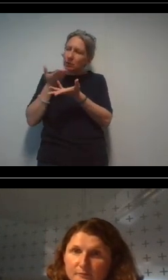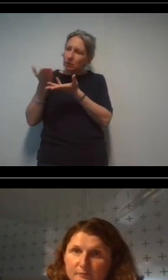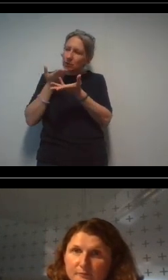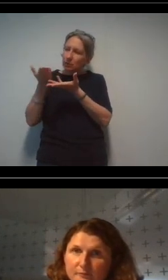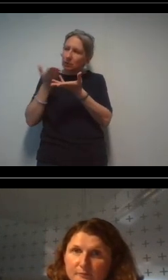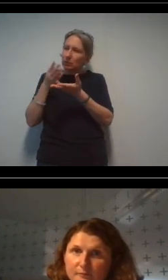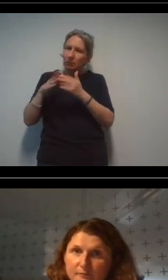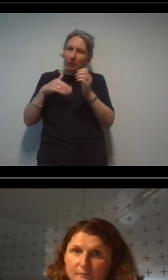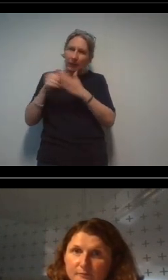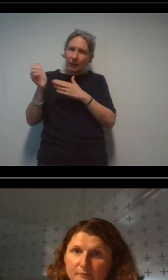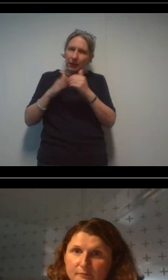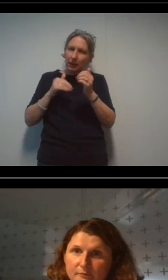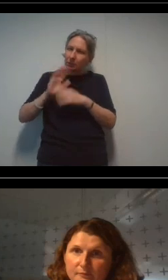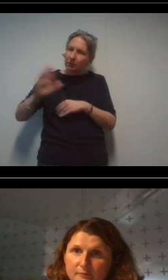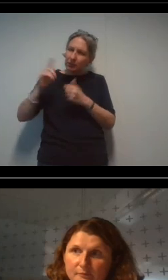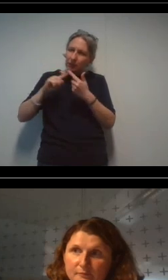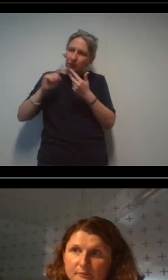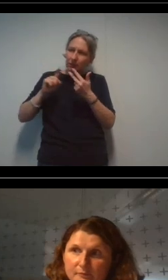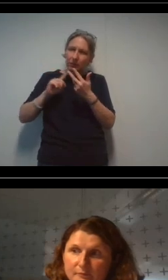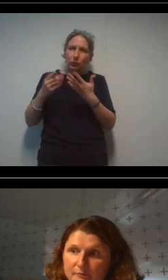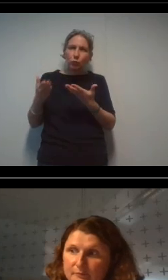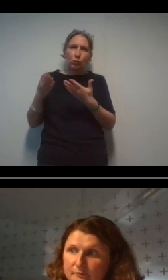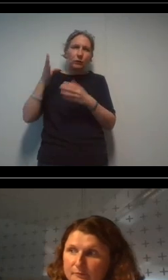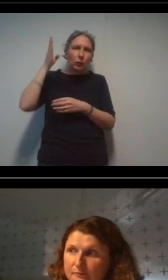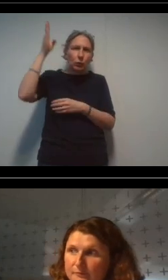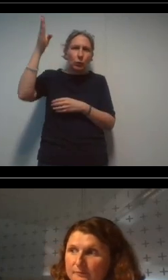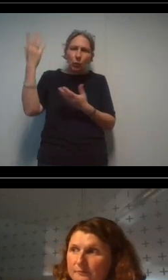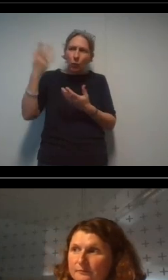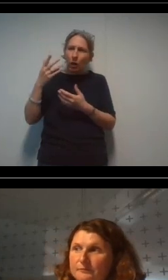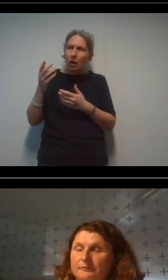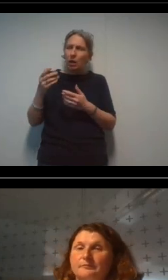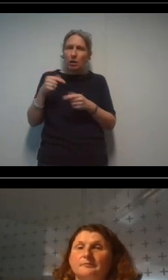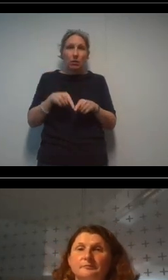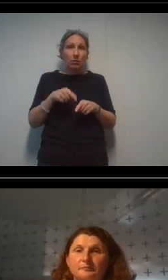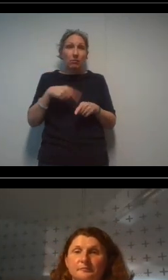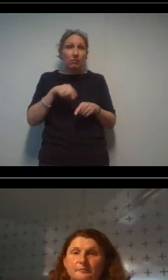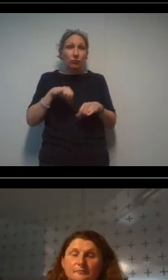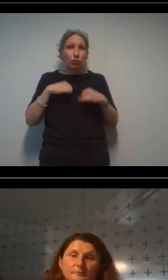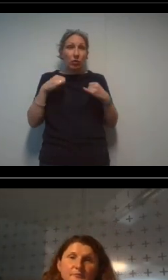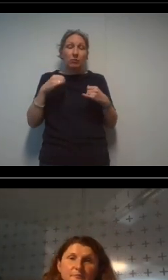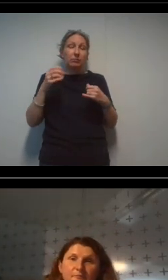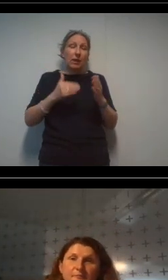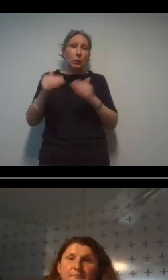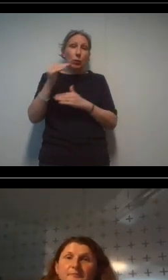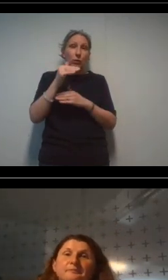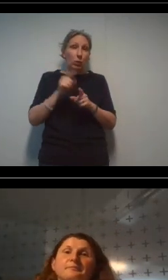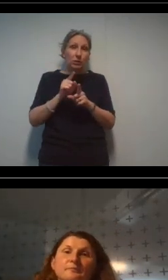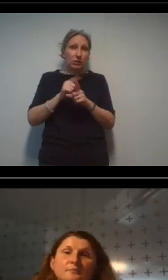accompagnent et découvrir d'autres secteurs d'activité que eux non plus ne connaissent pas encore.